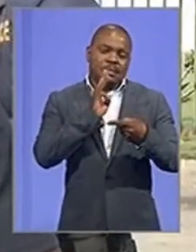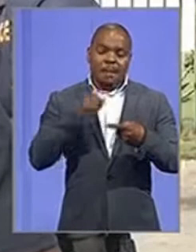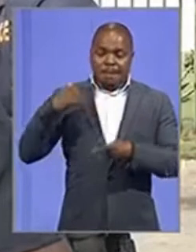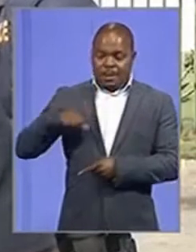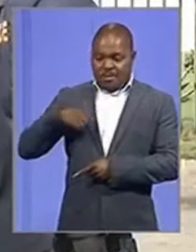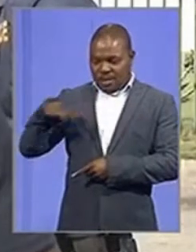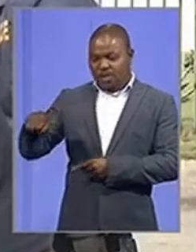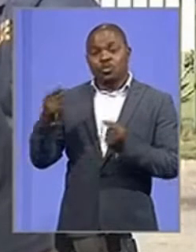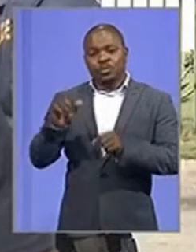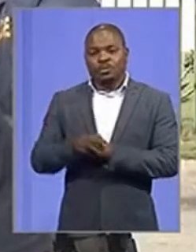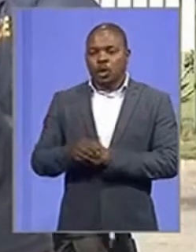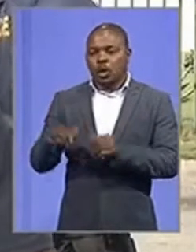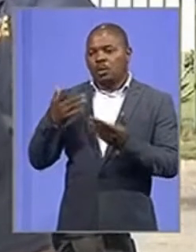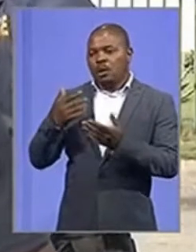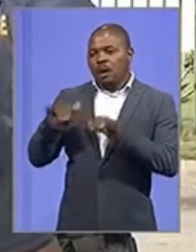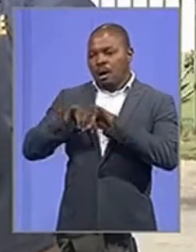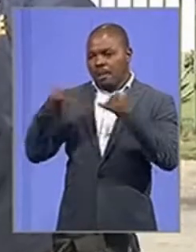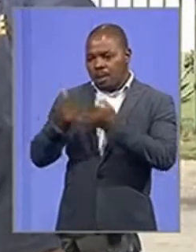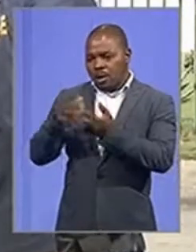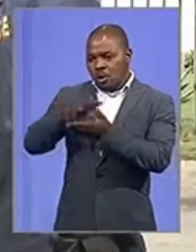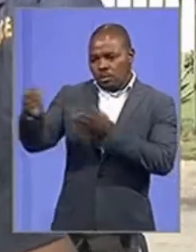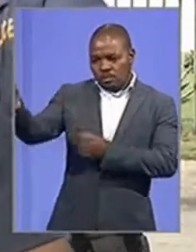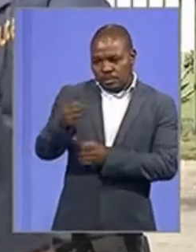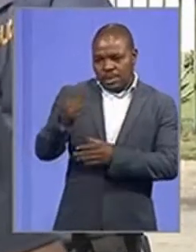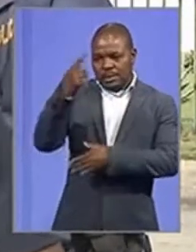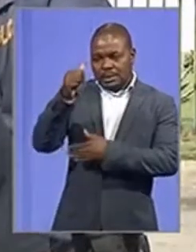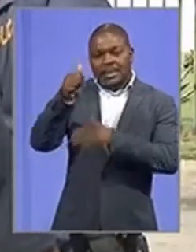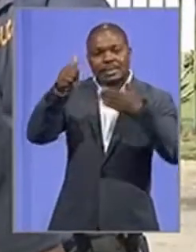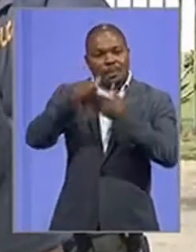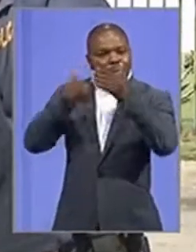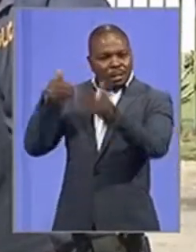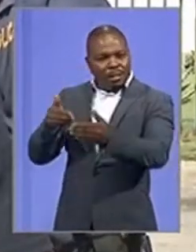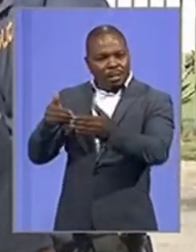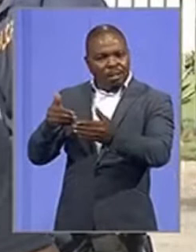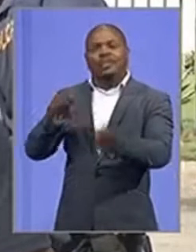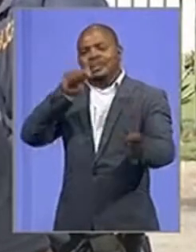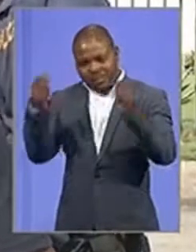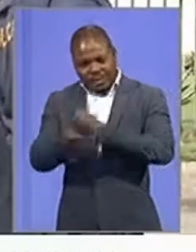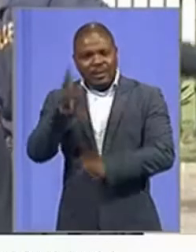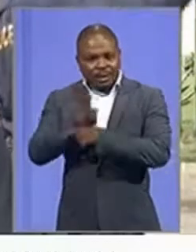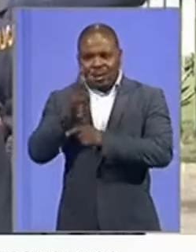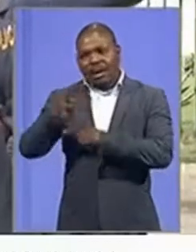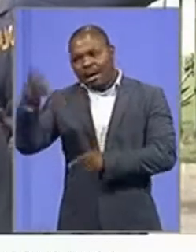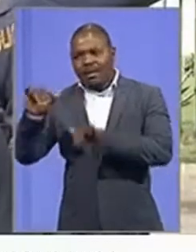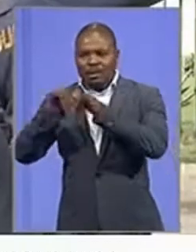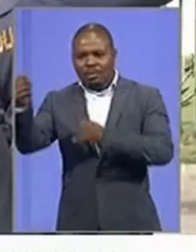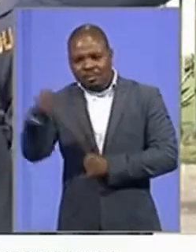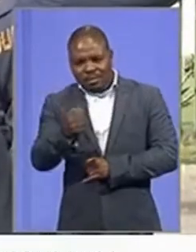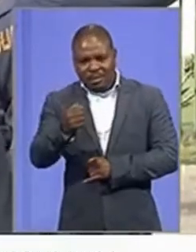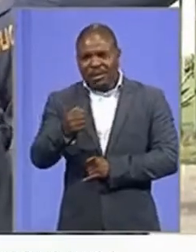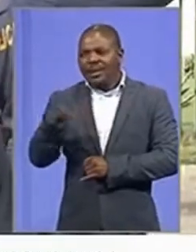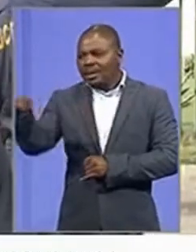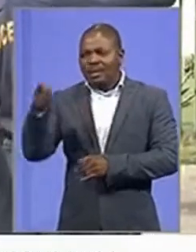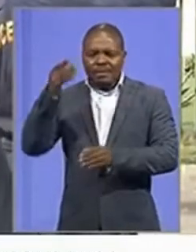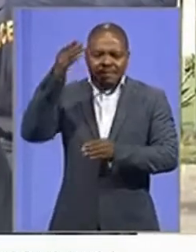hira contract for 6 months a change contract ho tle engwe and then di contract tse tlang ka fela tse tliswang ke masepala ha ba complete